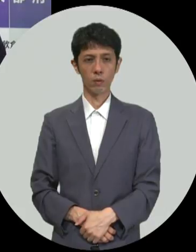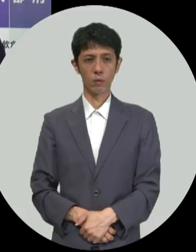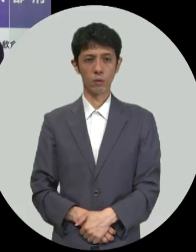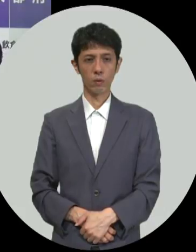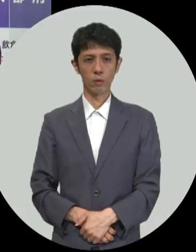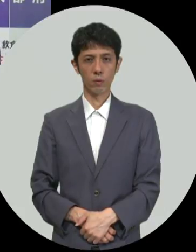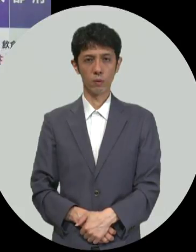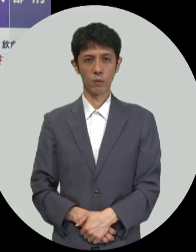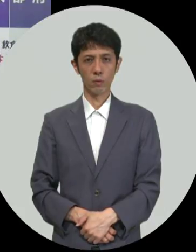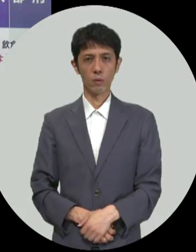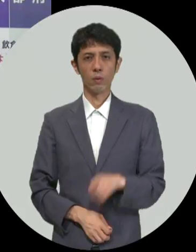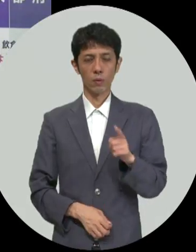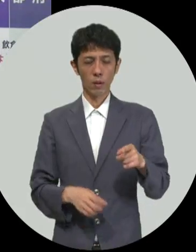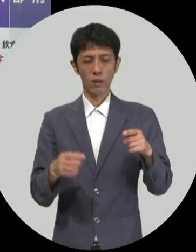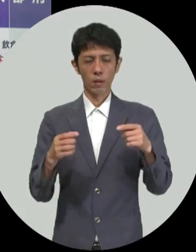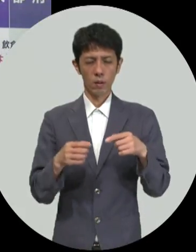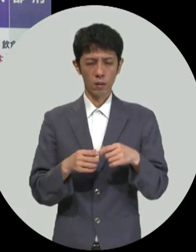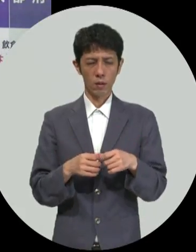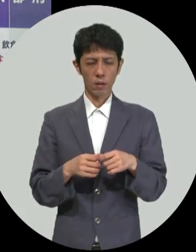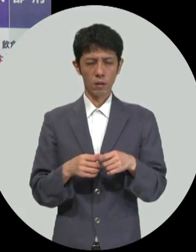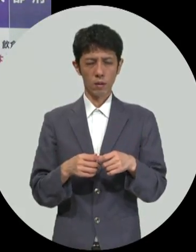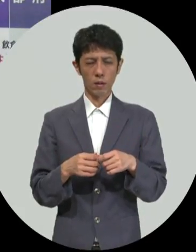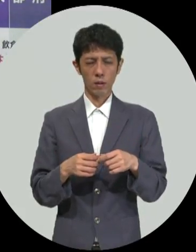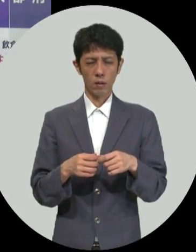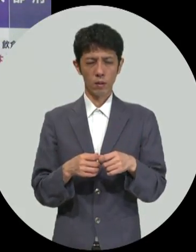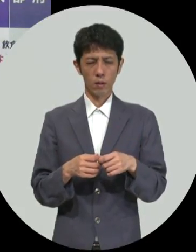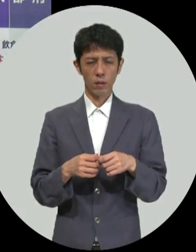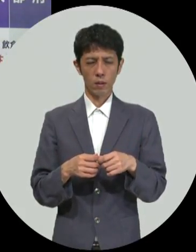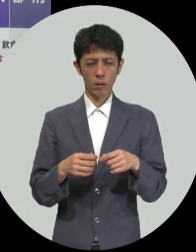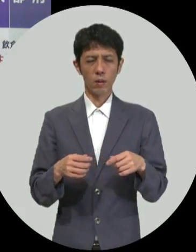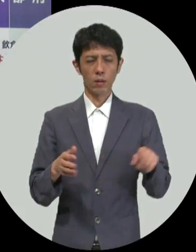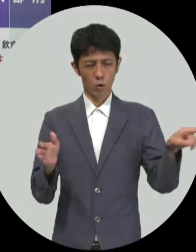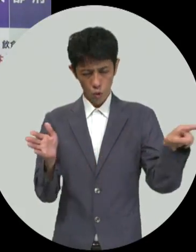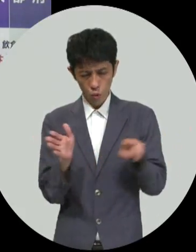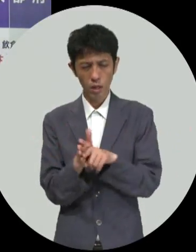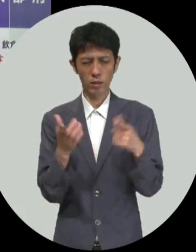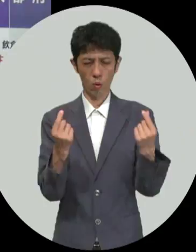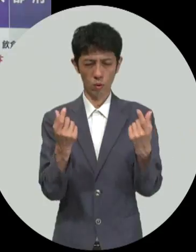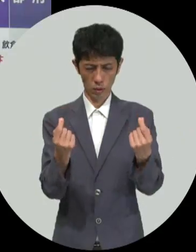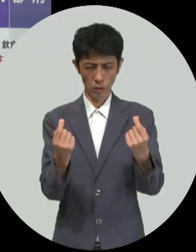干、簡略化しておりますけれども、従来通り、